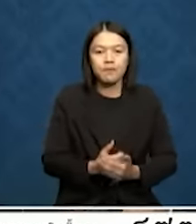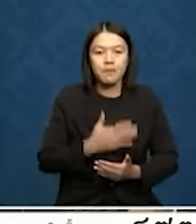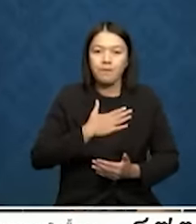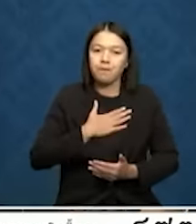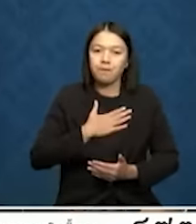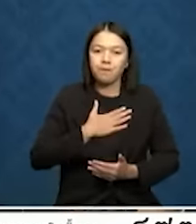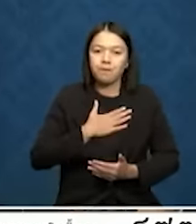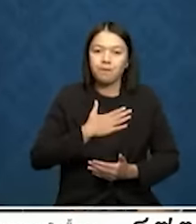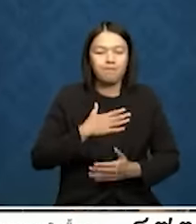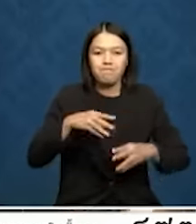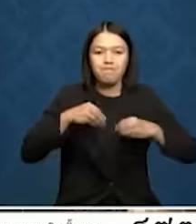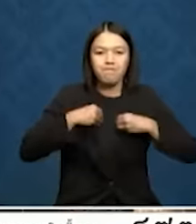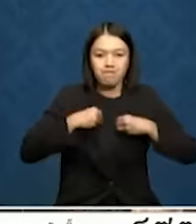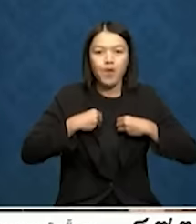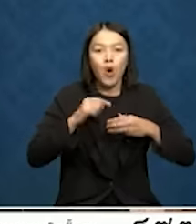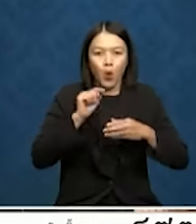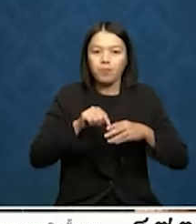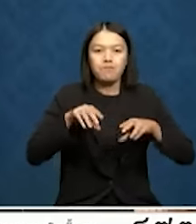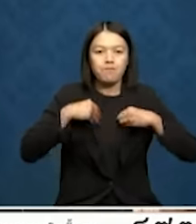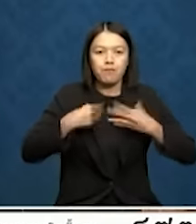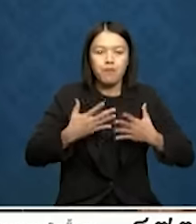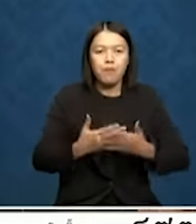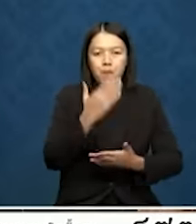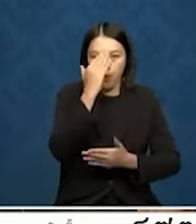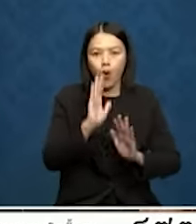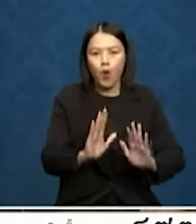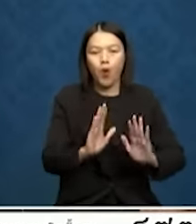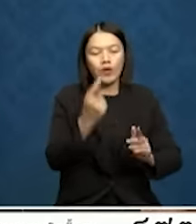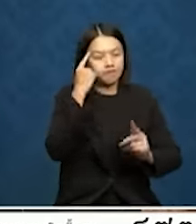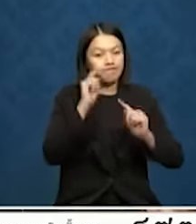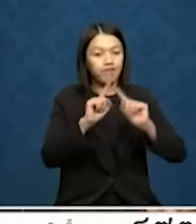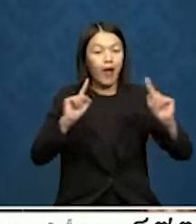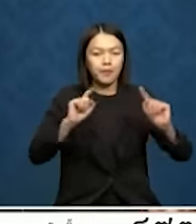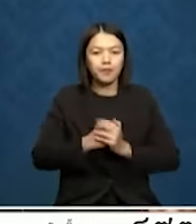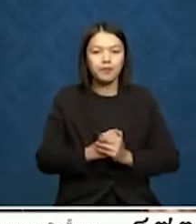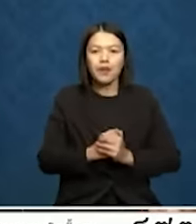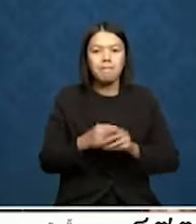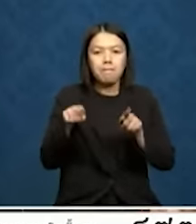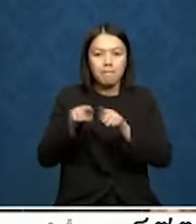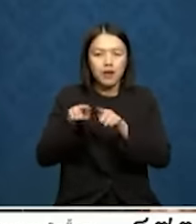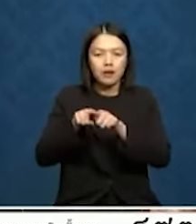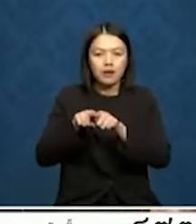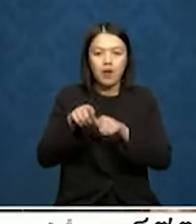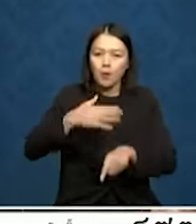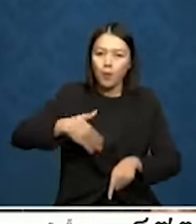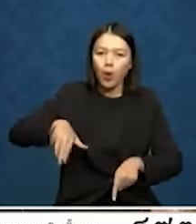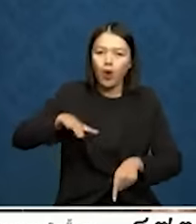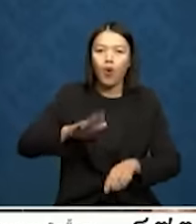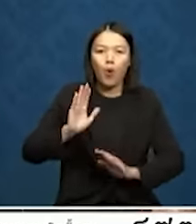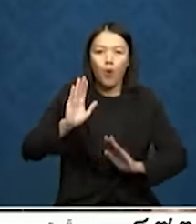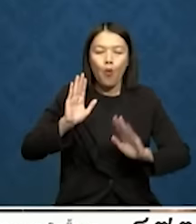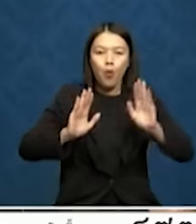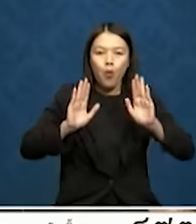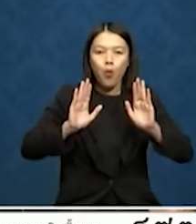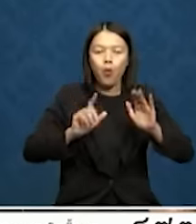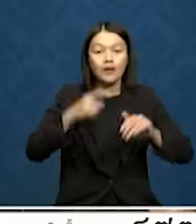เราลงมติไม่เห็นชอบเพราะเราต้องการสงวนจุดต่างใช้หลักการเดียวกันกับที่พวกเราได้โหวตเลือก